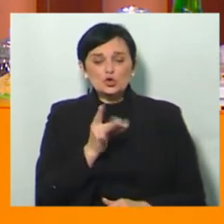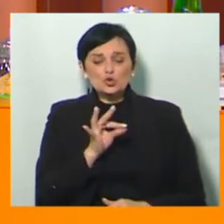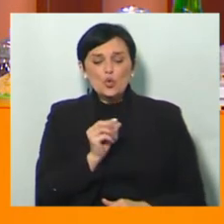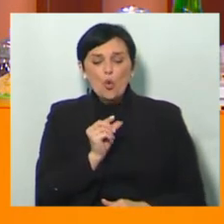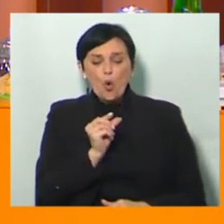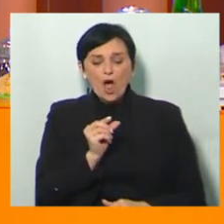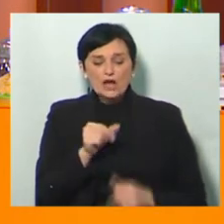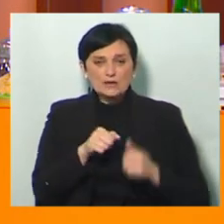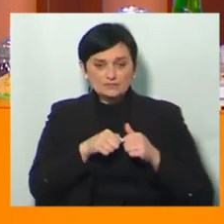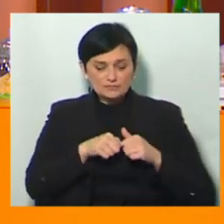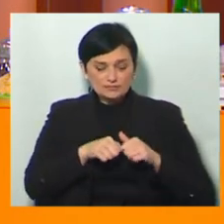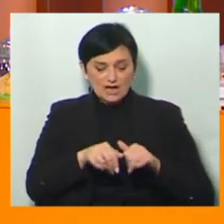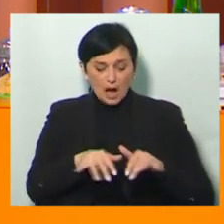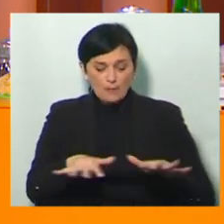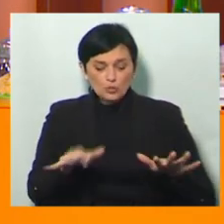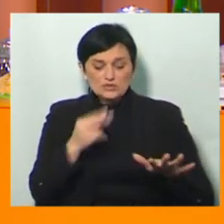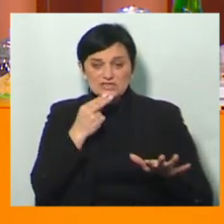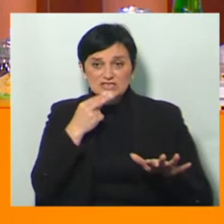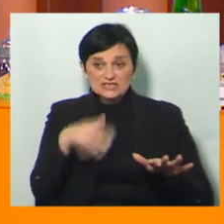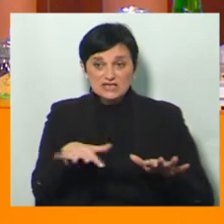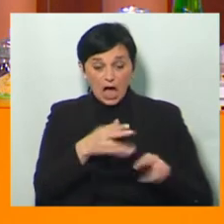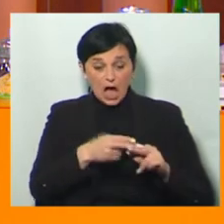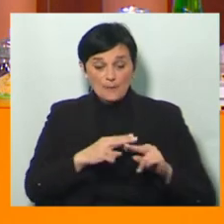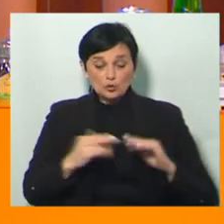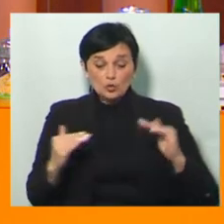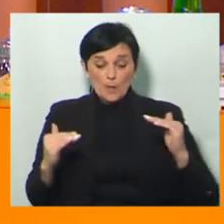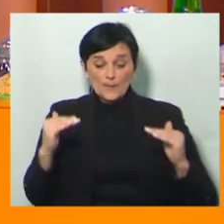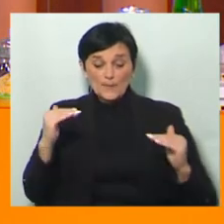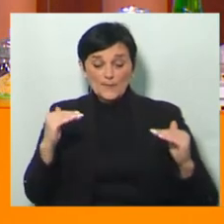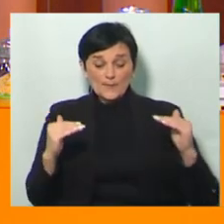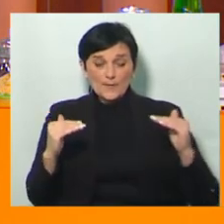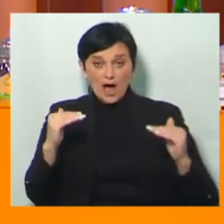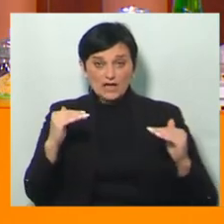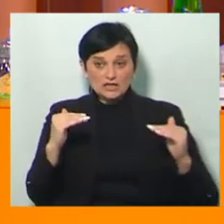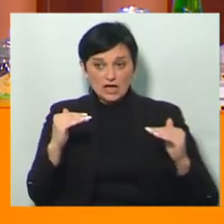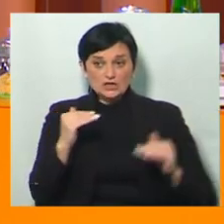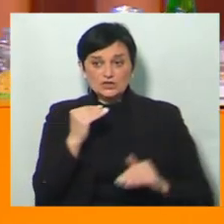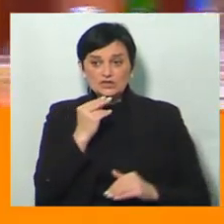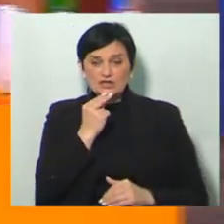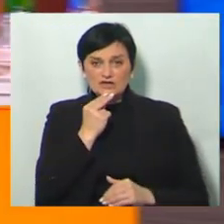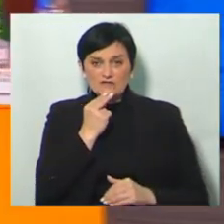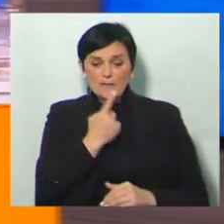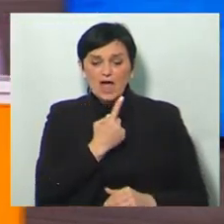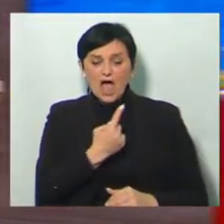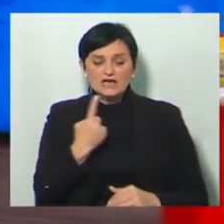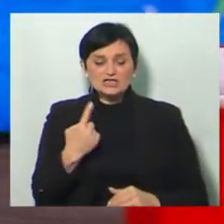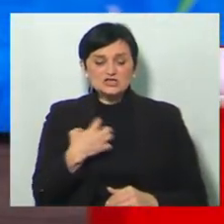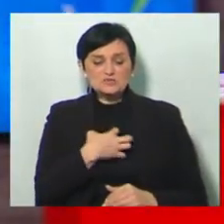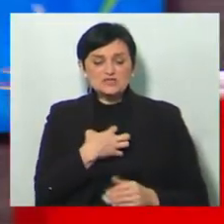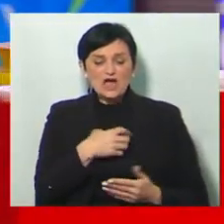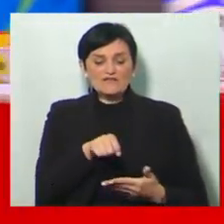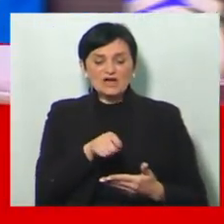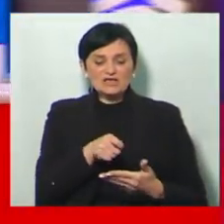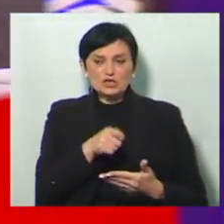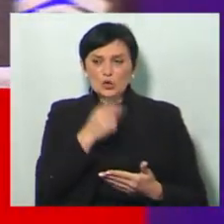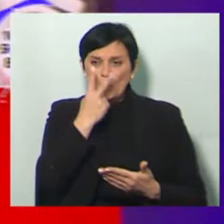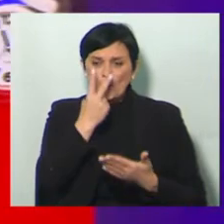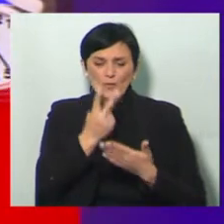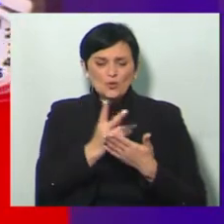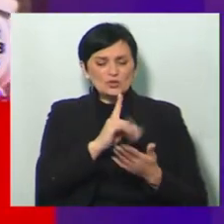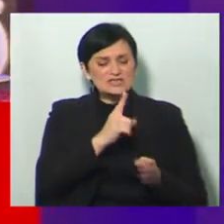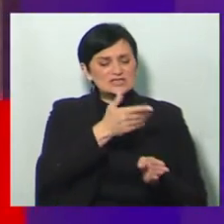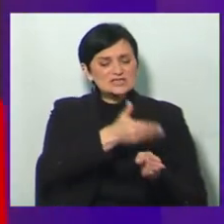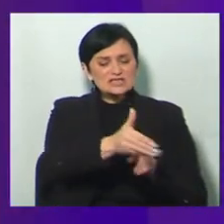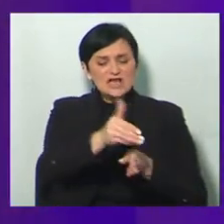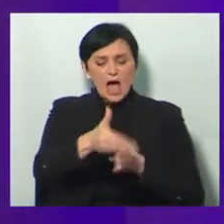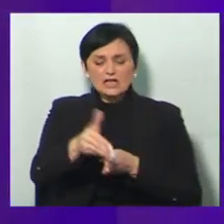რომელიც გაფანტულია საკვებში. Ამიტომ ბალანსირებული კვება გახლავთ ერთ-ერთი მთავარი გასაღები. Მიუხედავად იმისა, ცალ-ცალკე რა